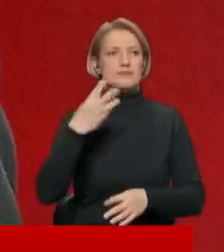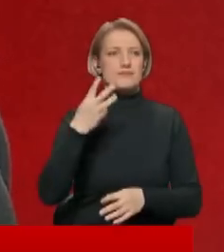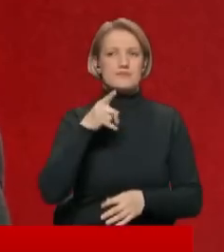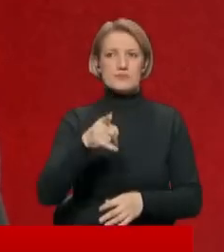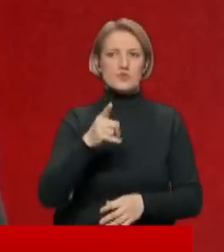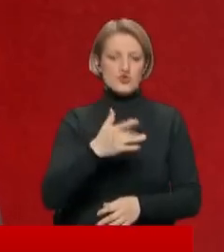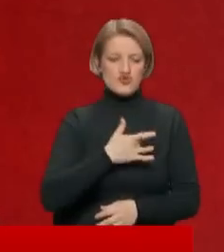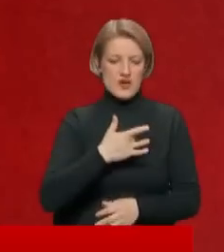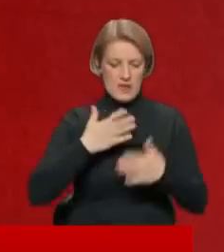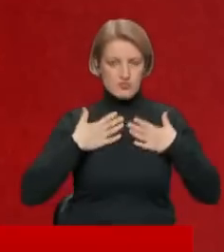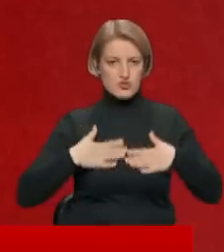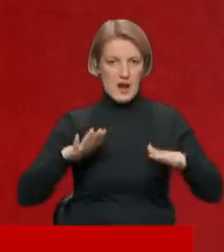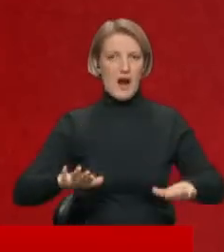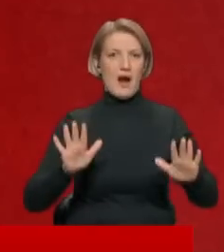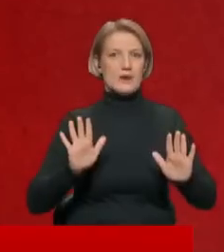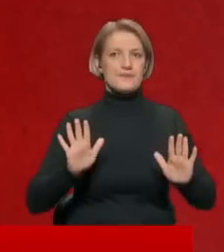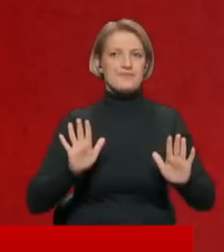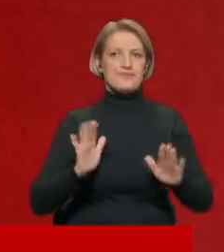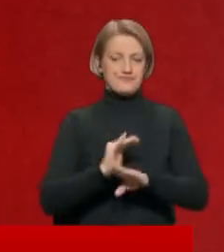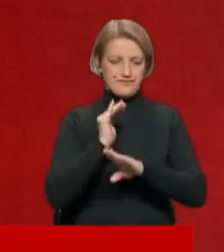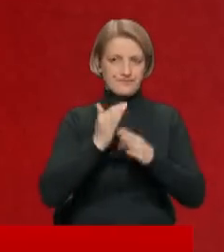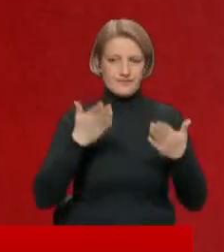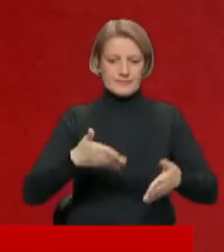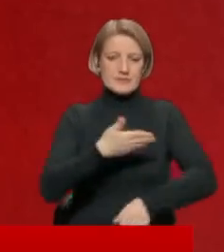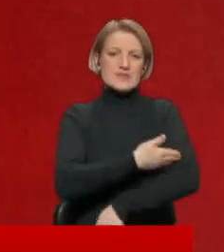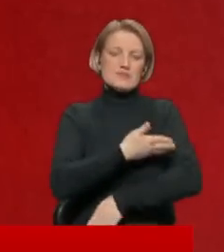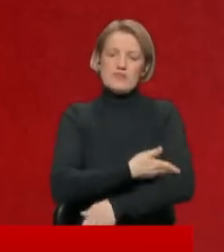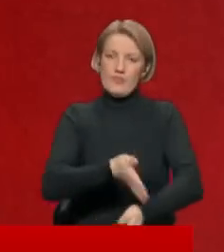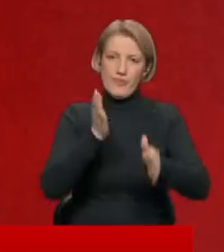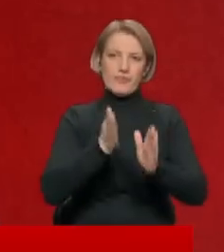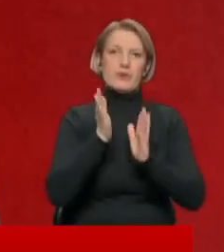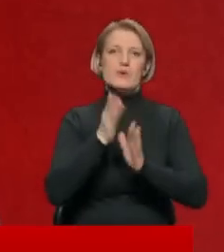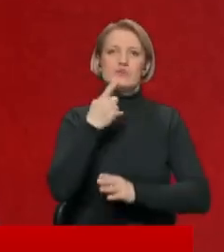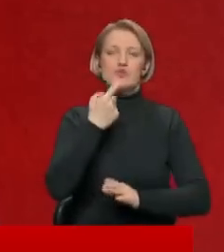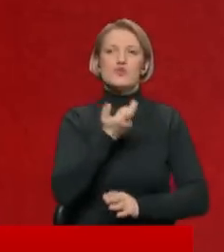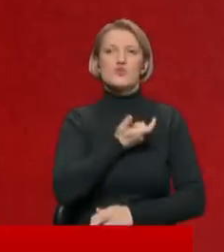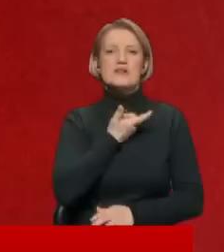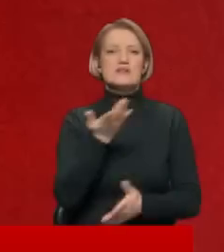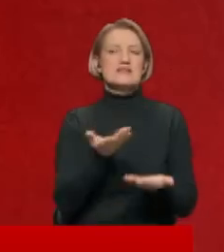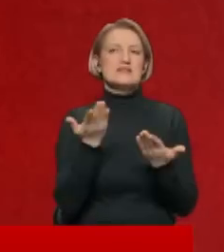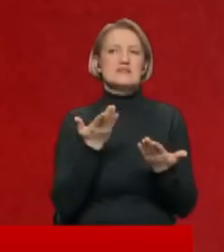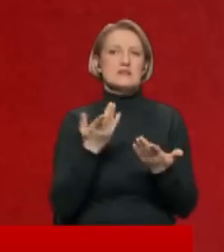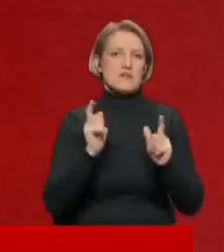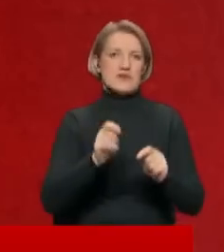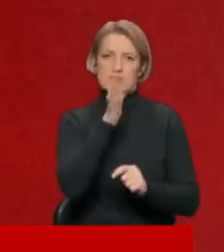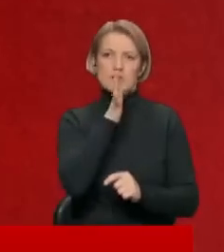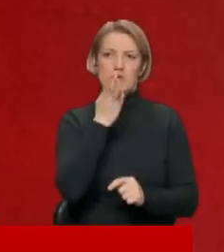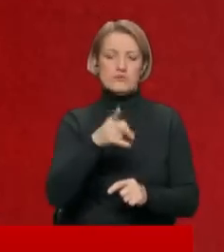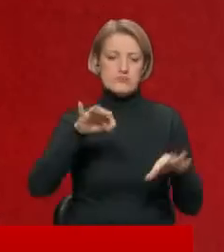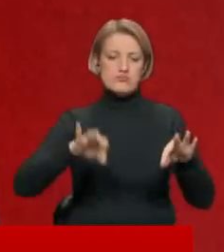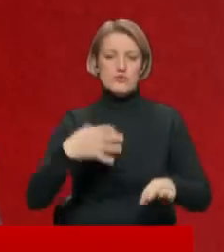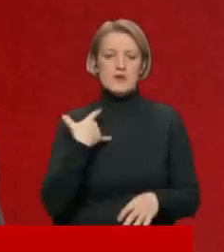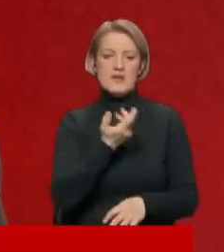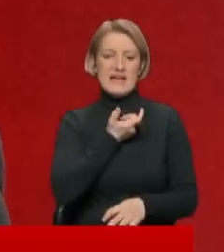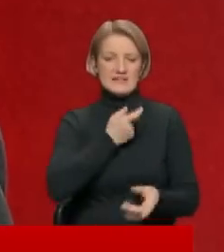dedi ki bu can bu bedende olduğu müddetçe hizmete devam yani bu kuralı nasıl esnettiklerini biliyoruz ama bugün